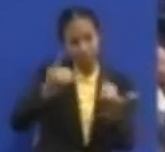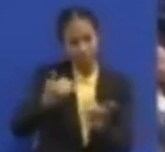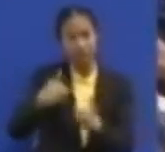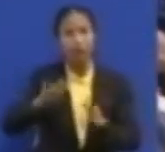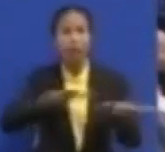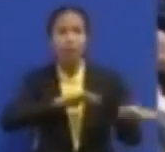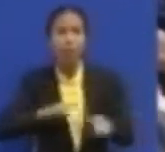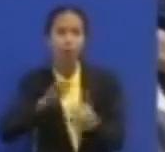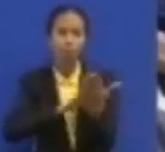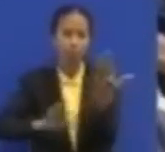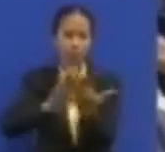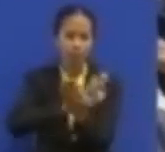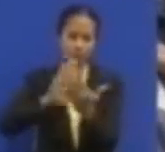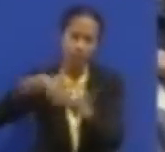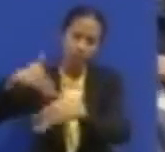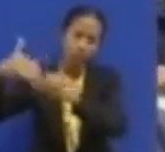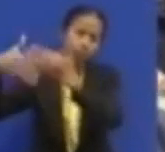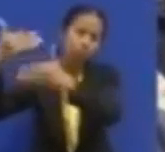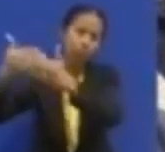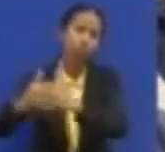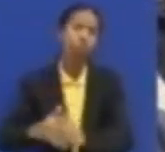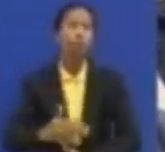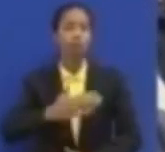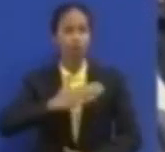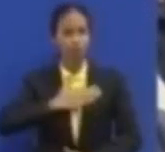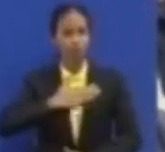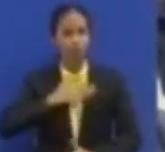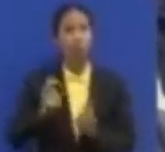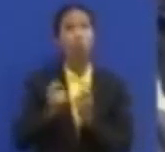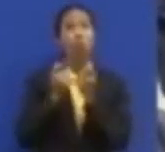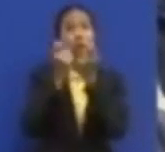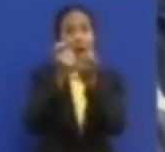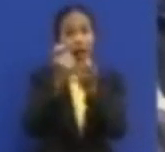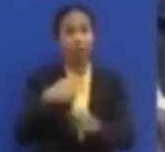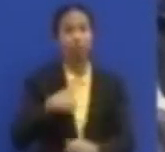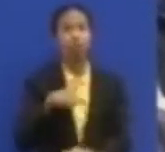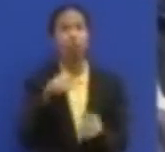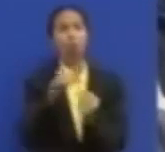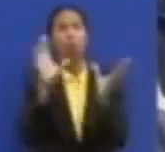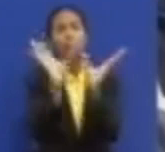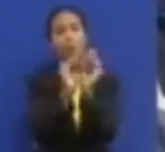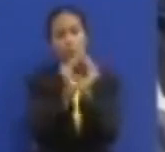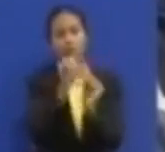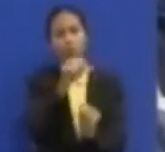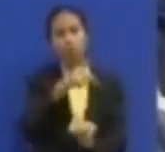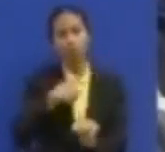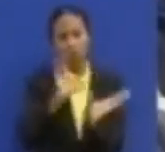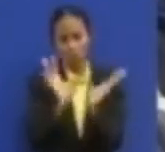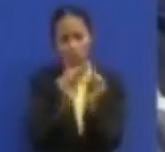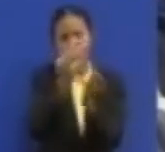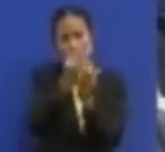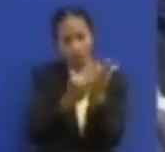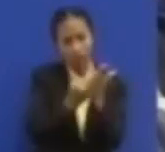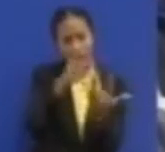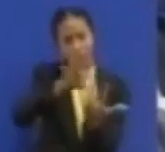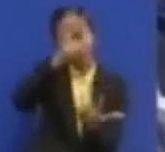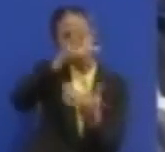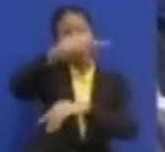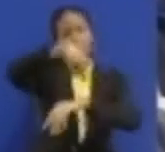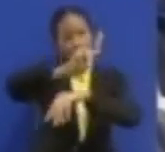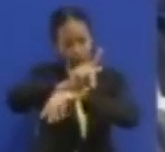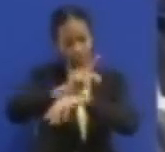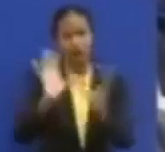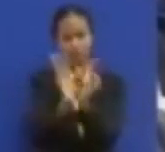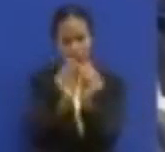านประธานครับขอประท้วง ผมขออนุญาตเสนอยัตติในการประชุมวาระต่อไปในการเลือกประธานสภาผู้แทนราษฎรครับ